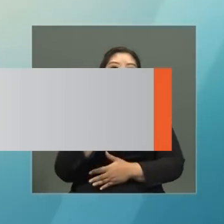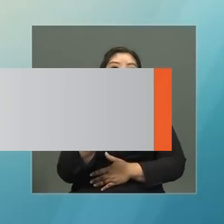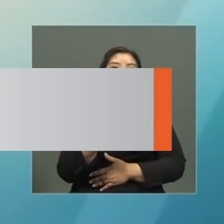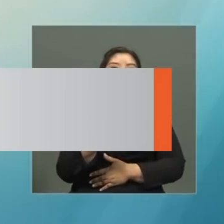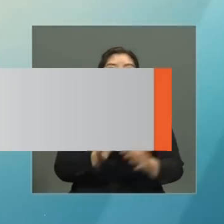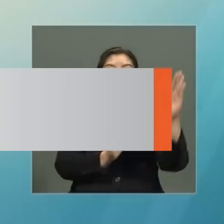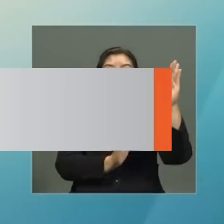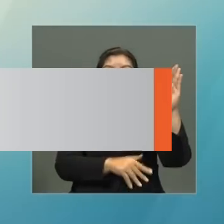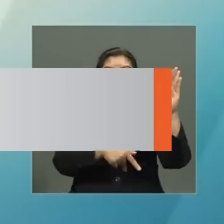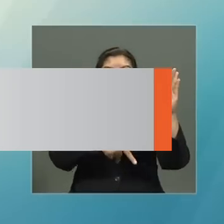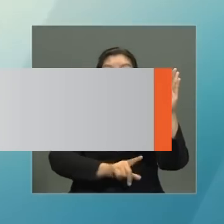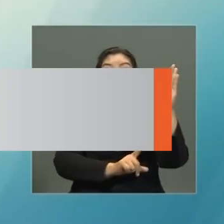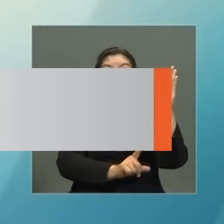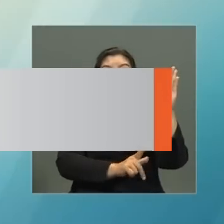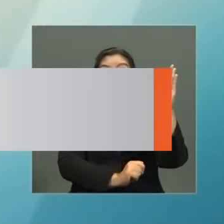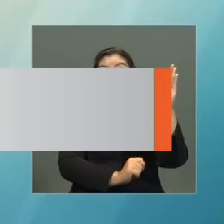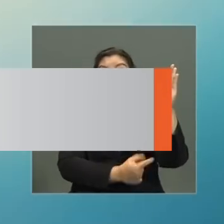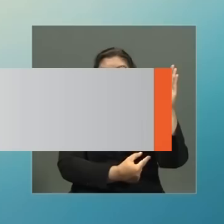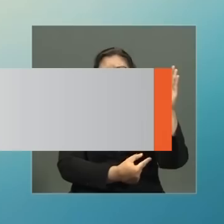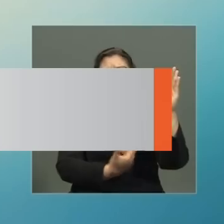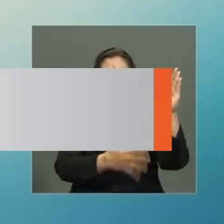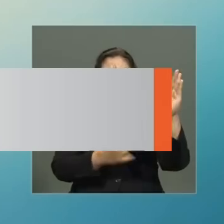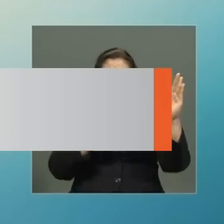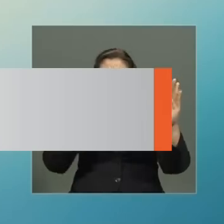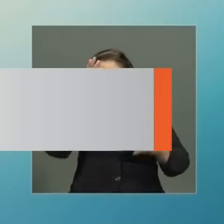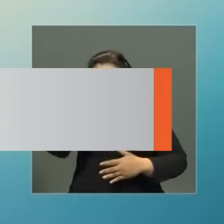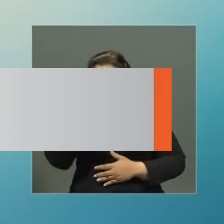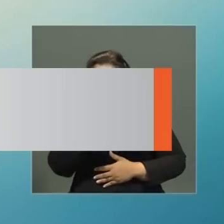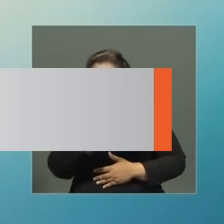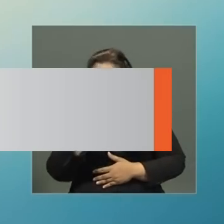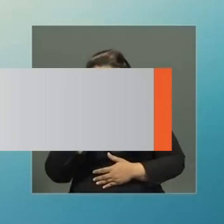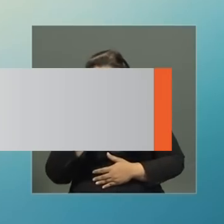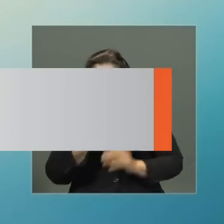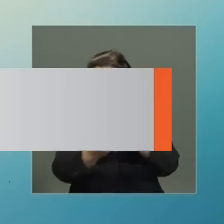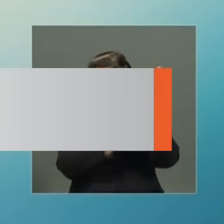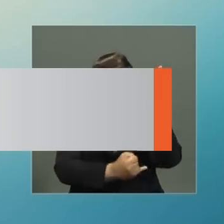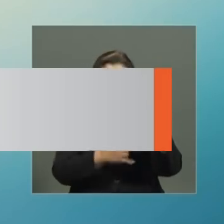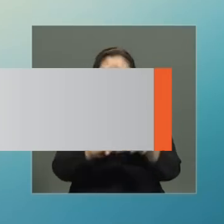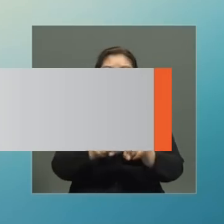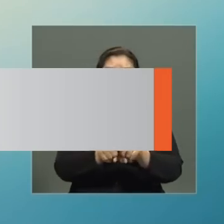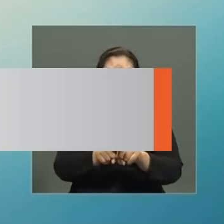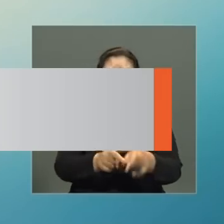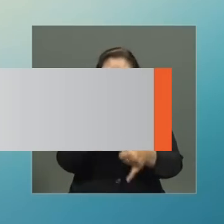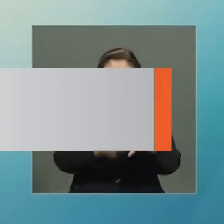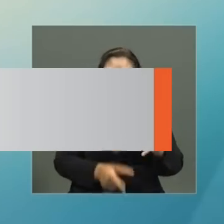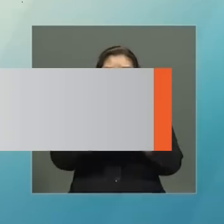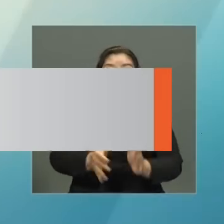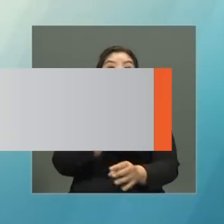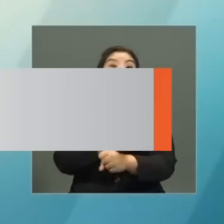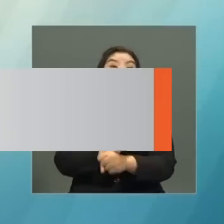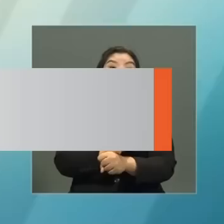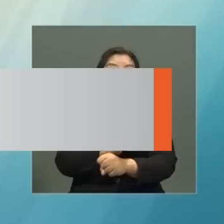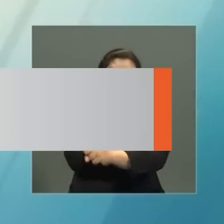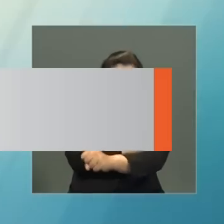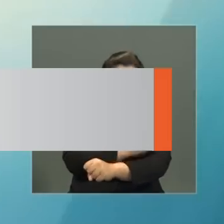นะครับก็แน่นอนผมเชื่อว่ามีกันทุกที่แหละครับพวกเขาก็เป็นคนทำมาหากินแล้วก็เป็นแรงงานต่างด้าวที่อยากจะมาทำงาน